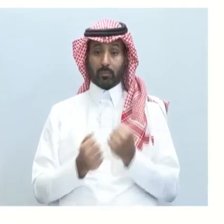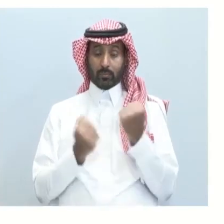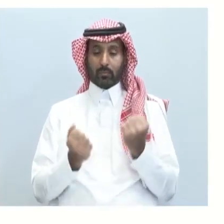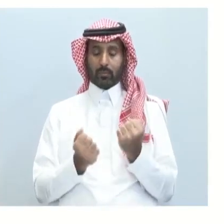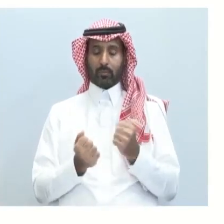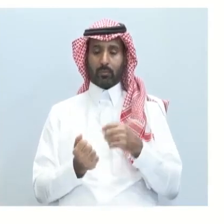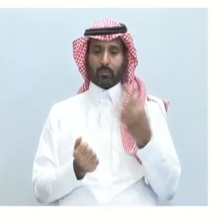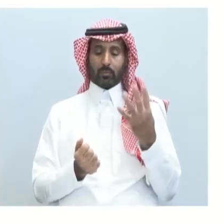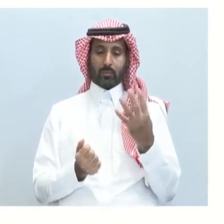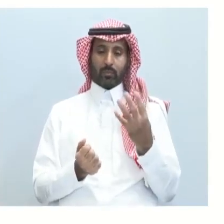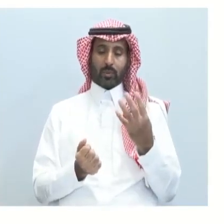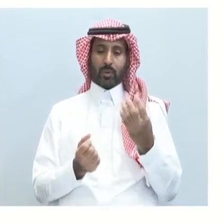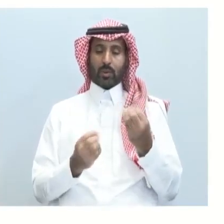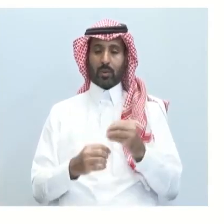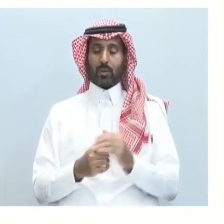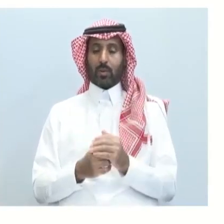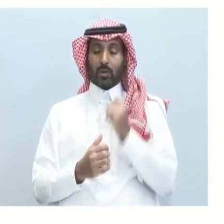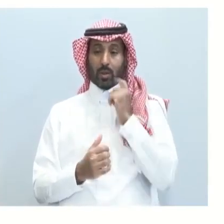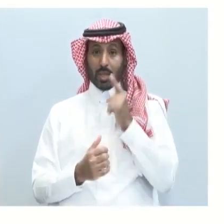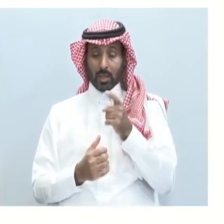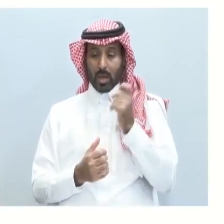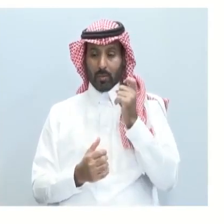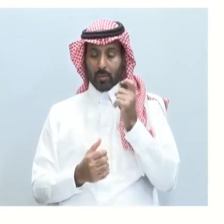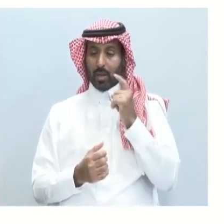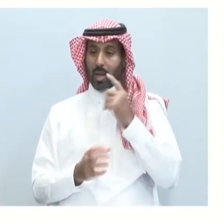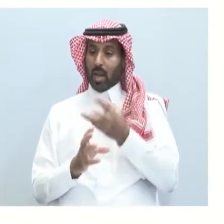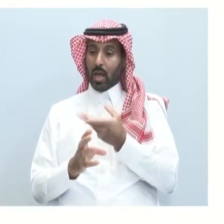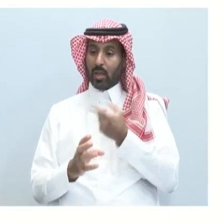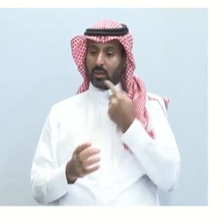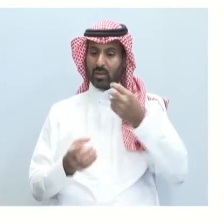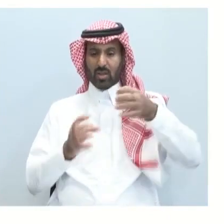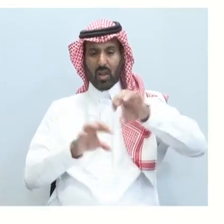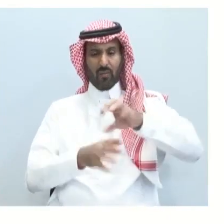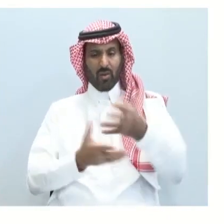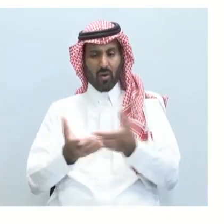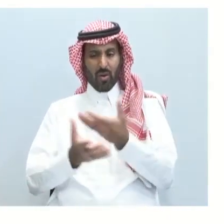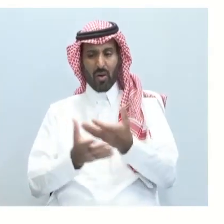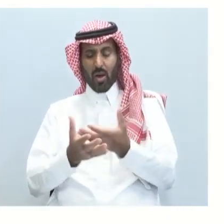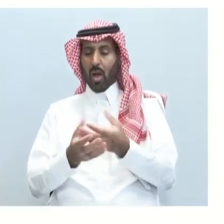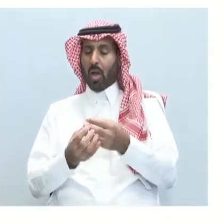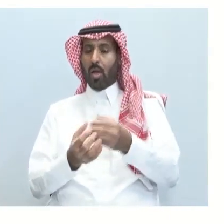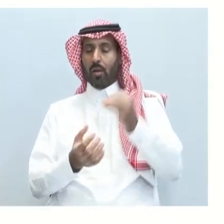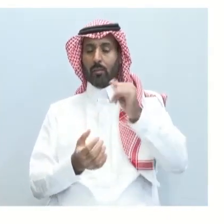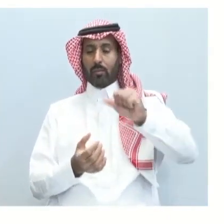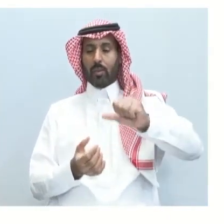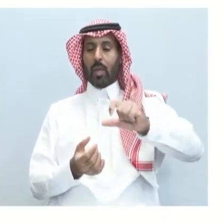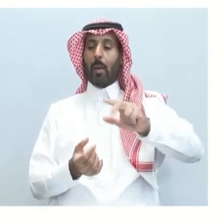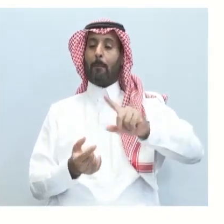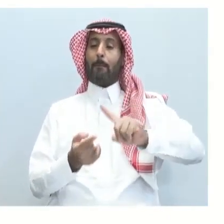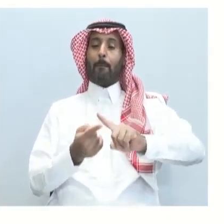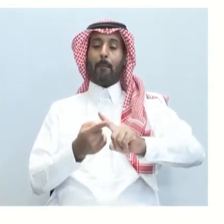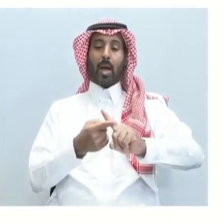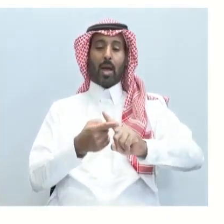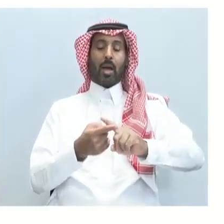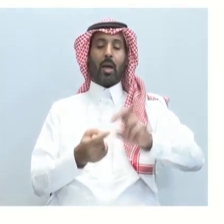تدريب اربعه تحفيز اذا علمت ان نواتج تفاعل حمض مع قاعده هي اتش 3 او